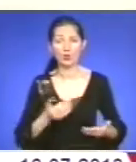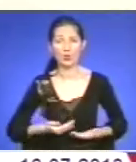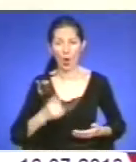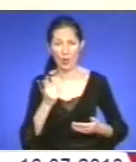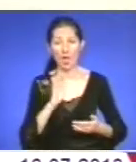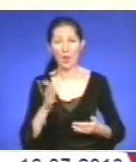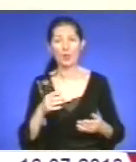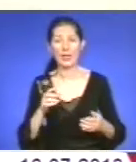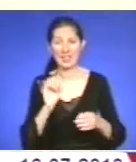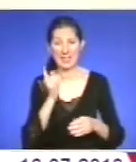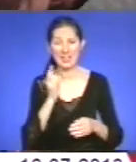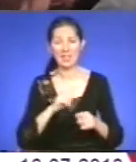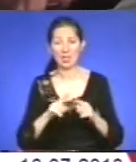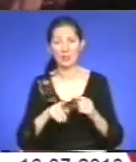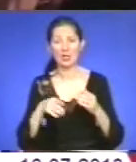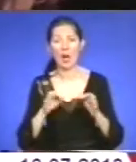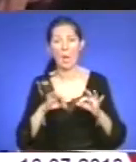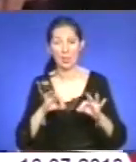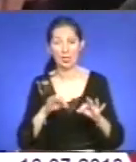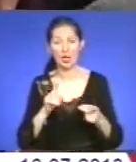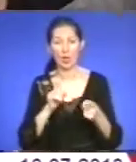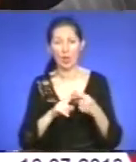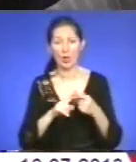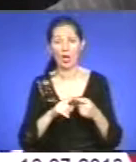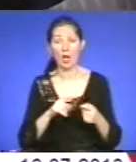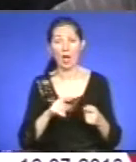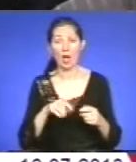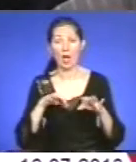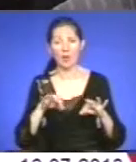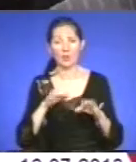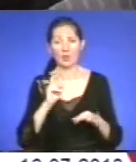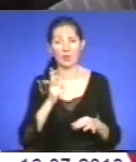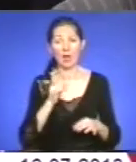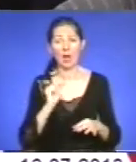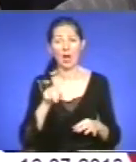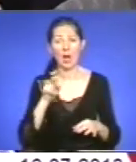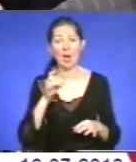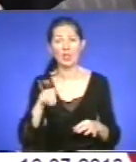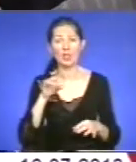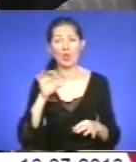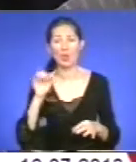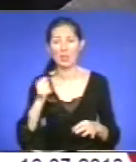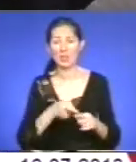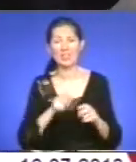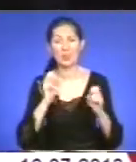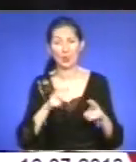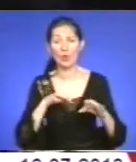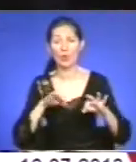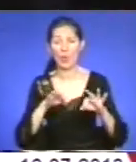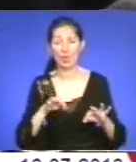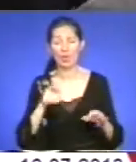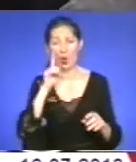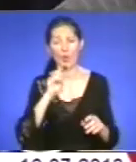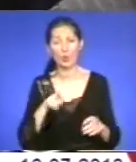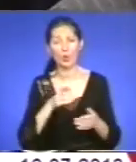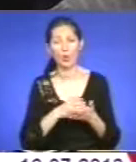– кардіологічна бригада. Це спеціалізована машина. Звичайно, що тут, бачите, вона комфортна. Тут є